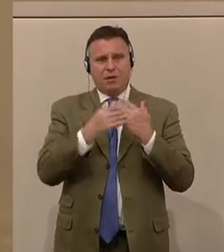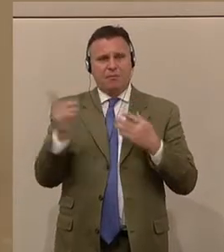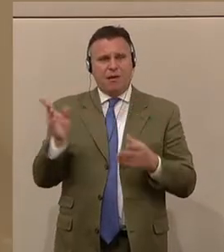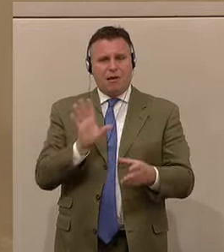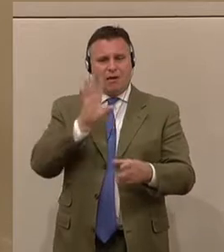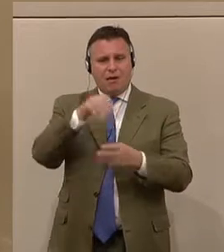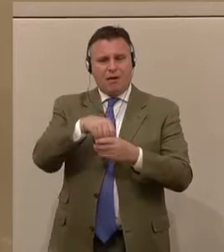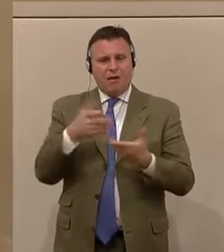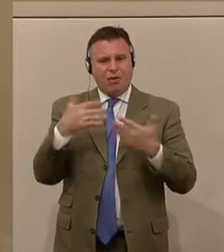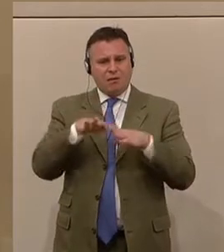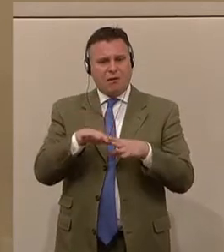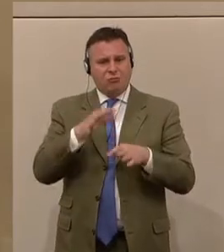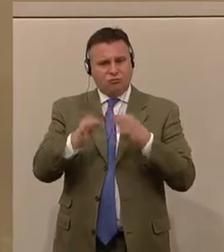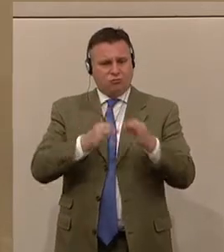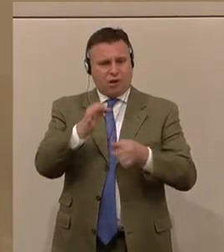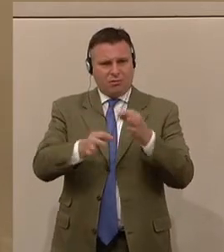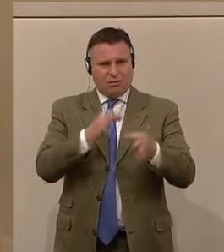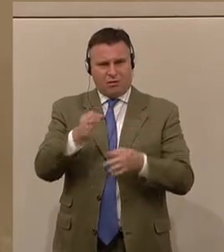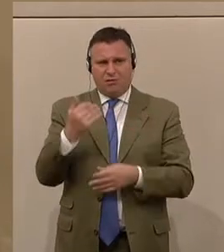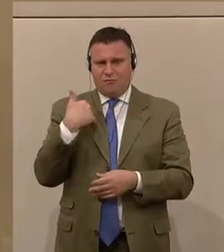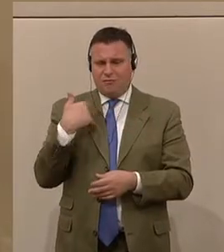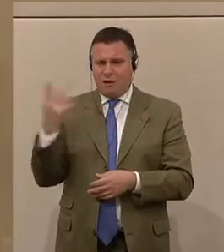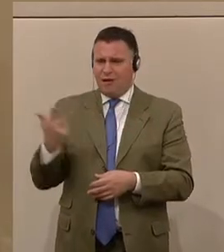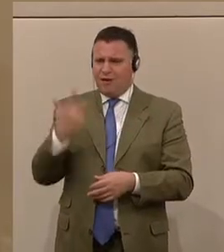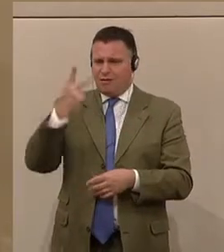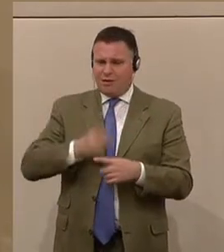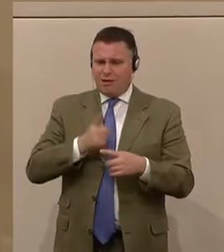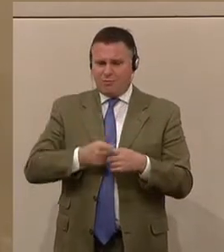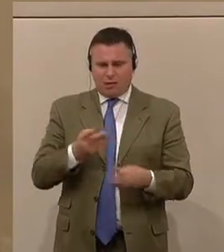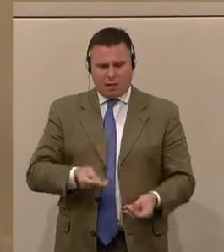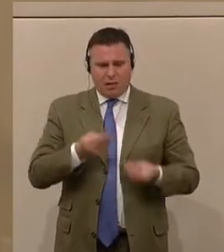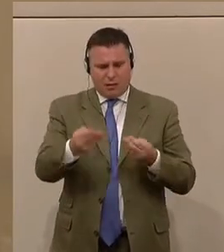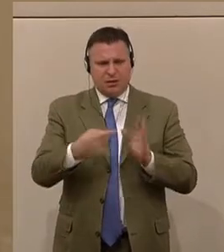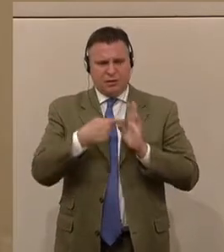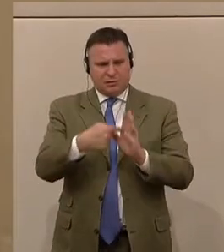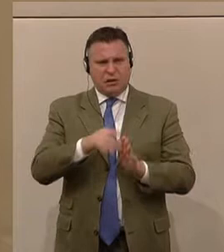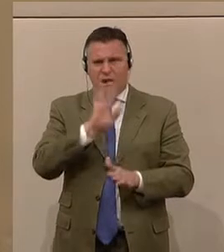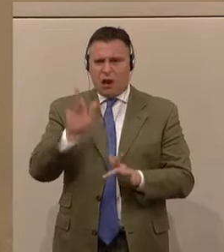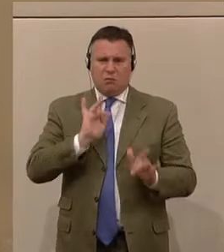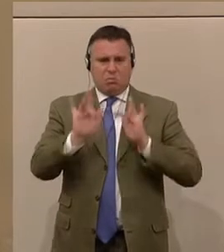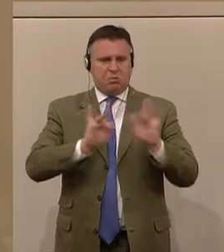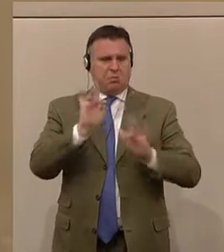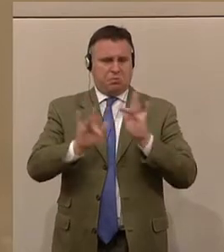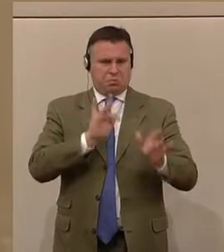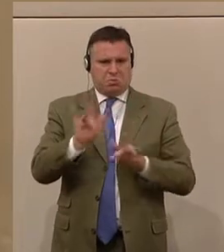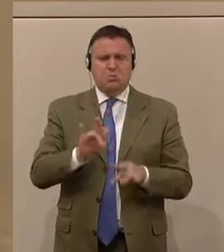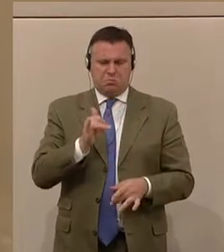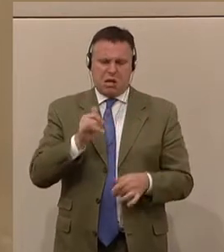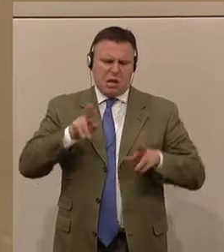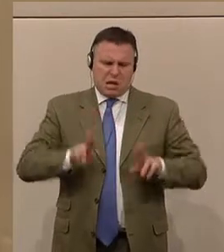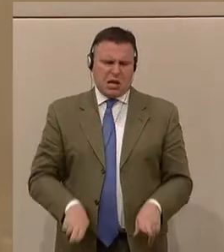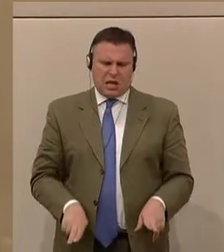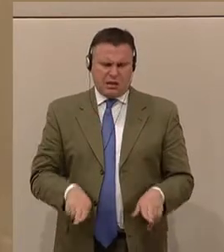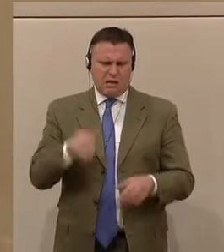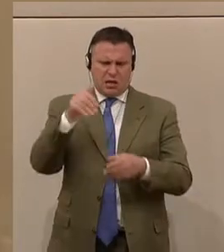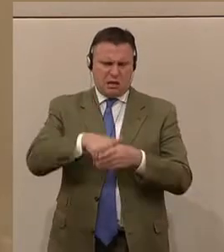und Energiestrategie nach deren Erscheinen am 3. April mehr oder weniger in der Luft zerfetzt haben? Zu Recht, würde